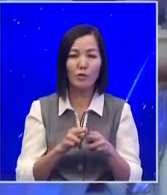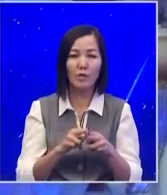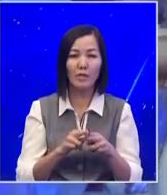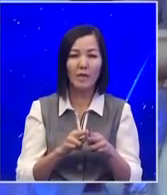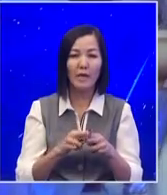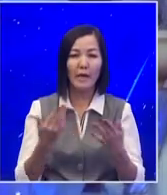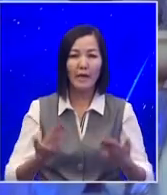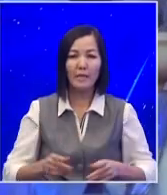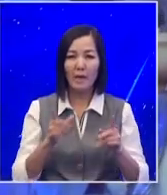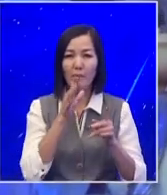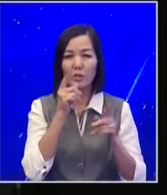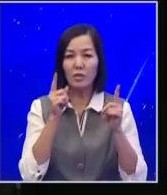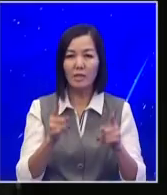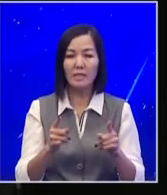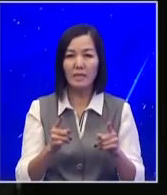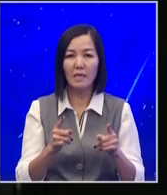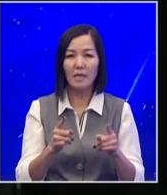этап в жизни легендарного поэта.